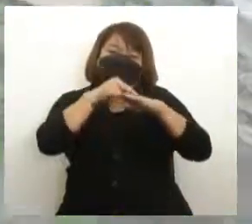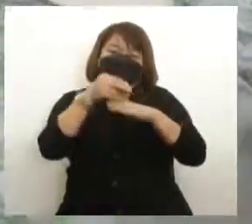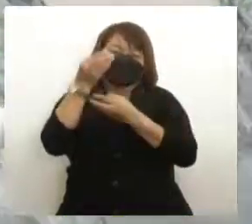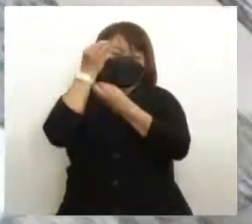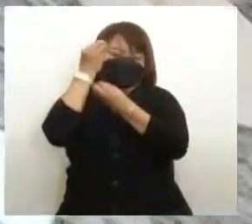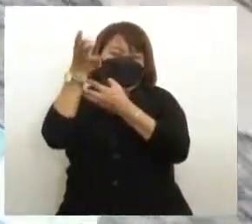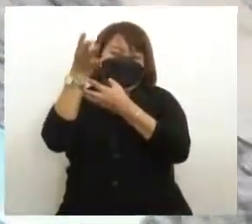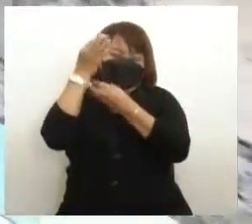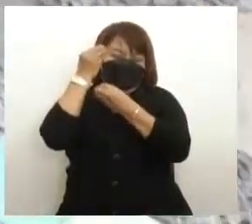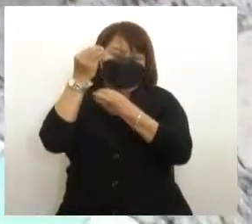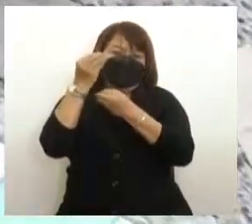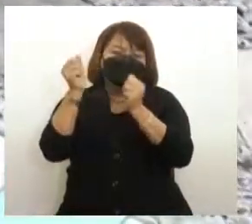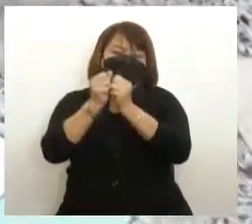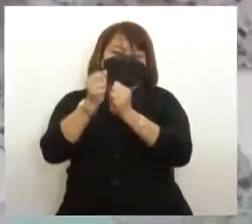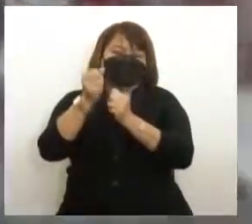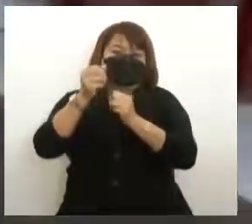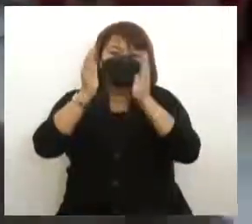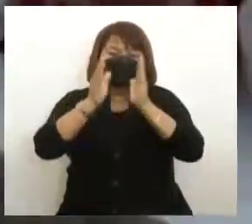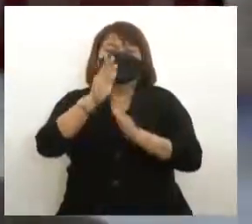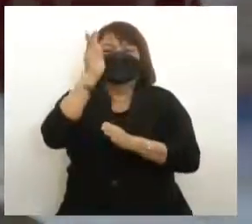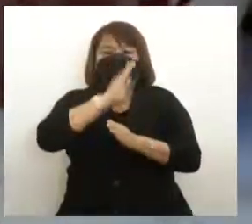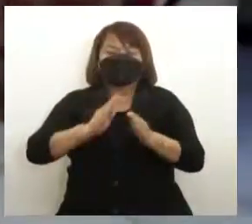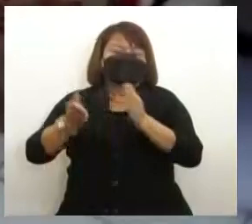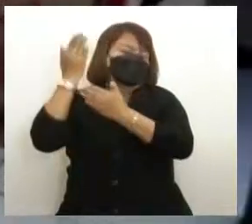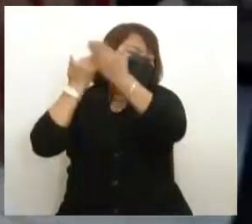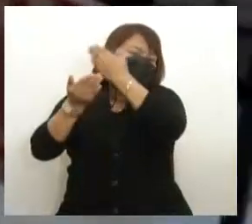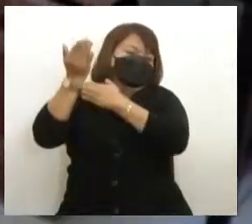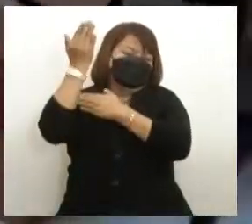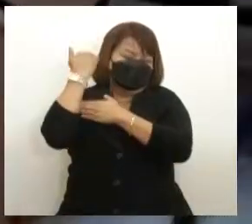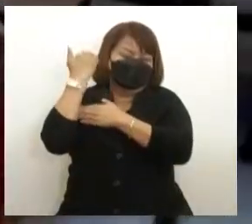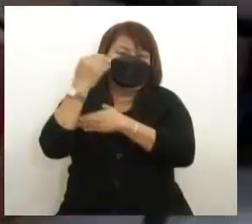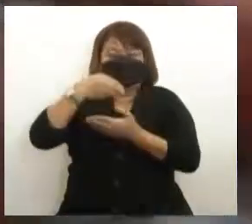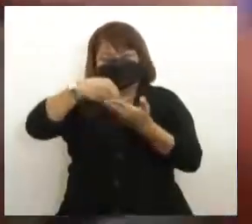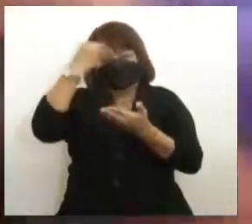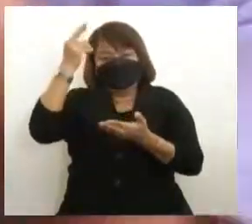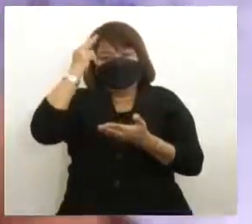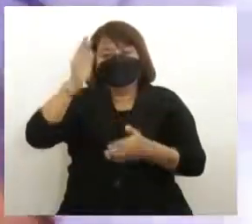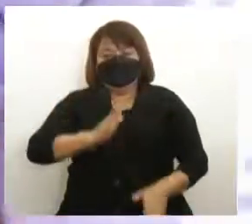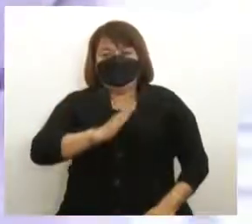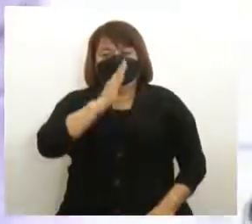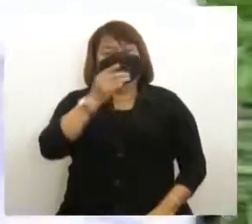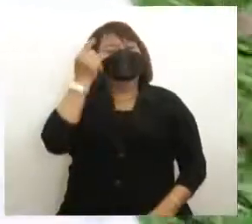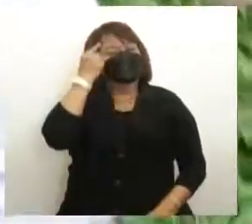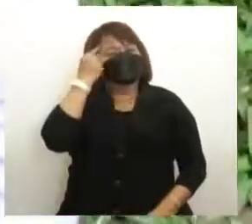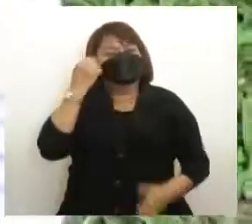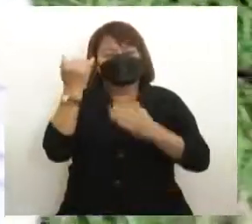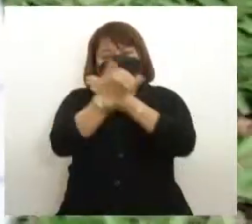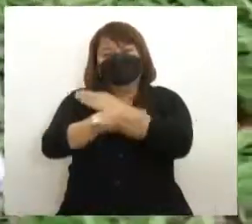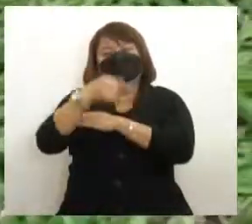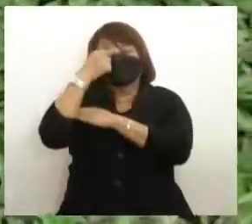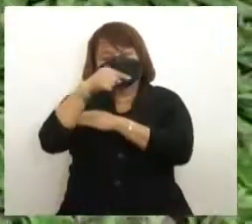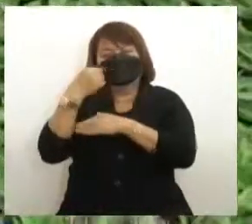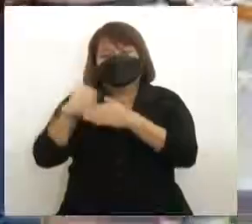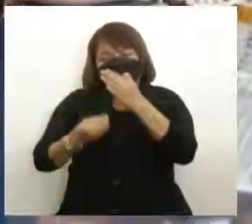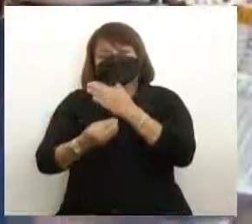วทีต่อบรรพบุรุษไทยเรียนรู้เพื่อสร้างความภาคภูมิใจสำนึกในความเป็นไทยจึงถือเป็นโอก